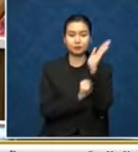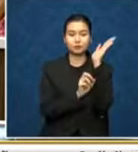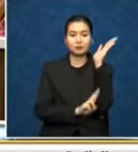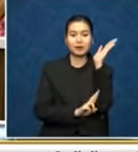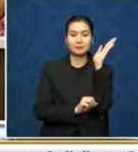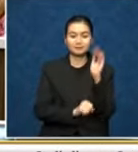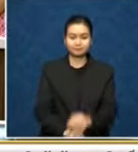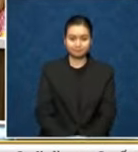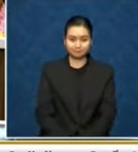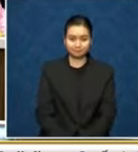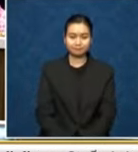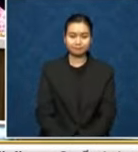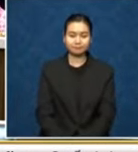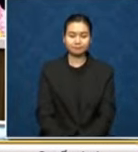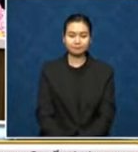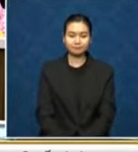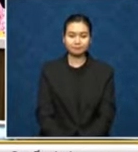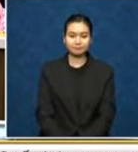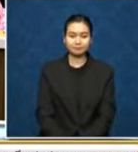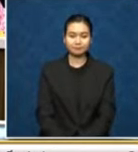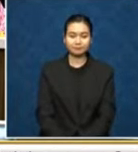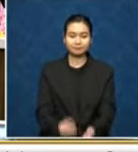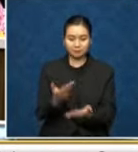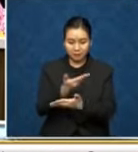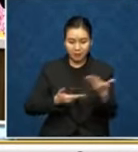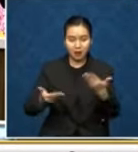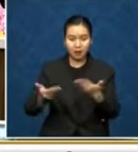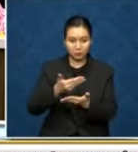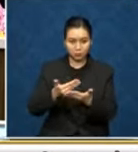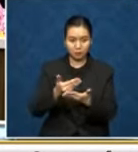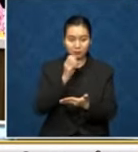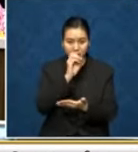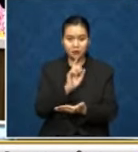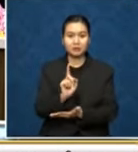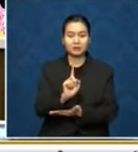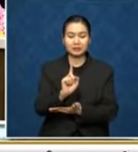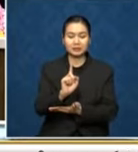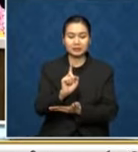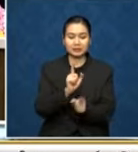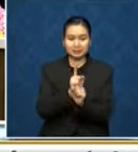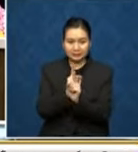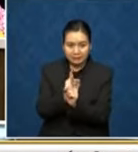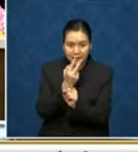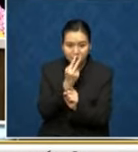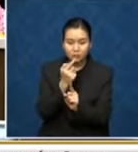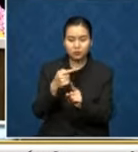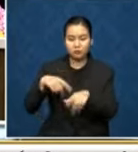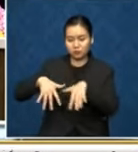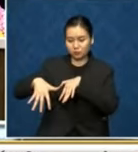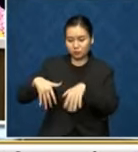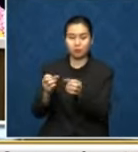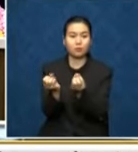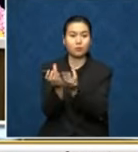รรครวมไทยสร้างชาติครับกับผมขออนุญาตหารือท่านประธานสภาที่เคารพติดตามถึงความเดือดร้อนของพ่อแม่พี่น้องประชาชนของอำเภอก